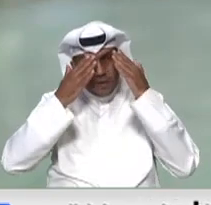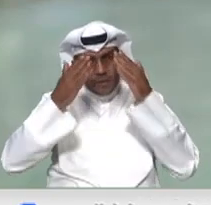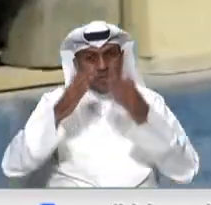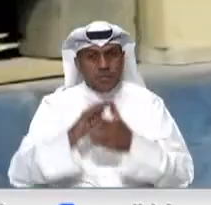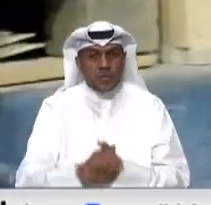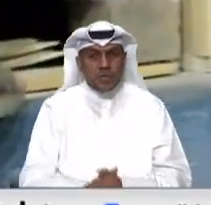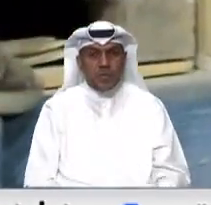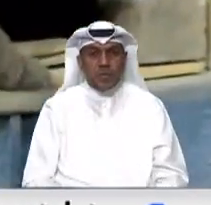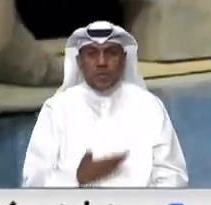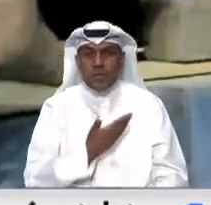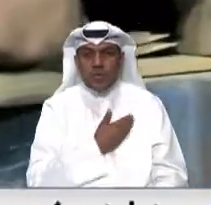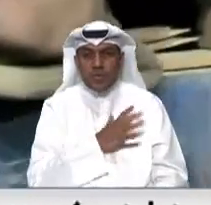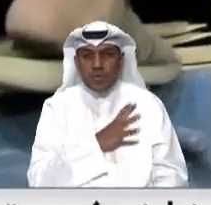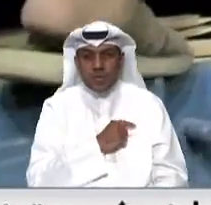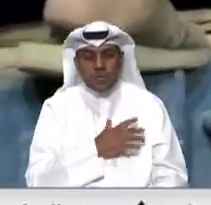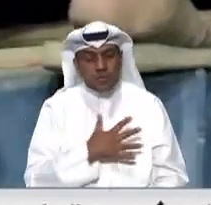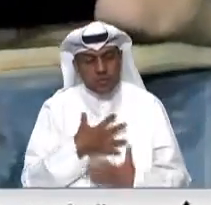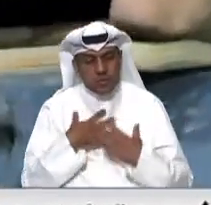غزة وجرحاها.